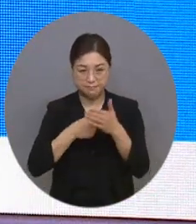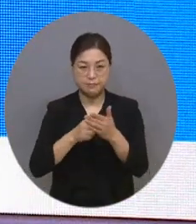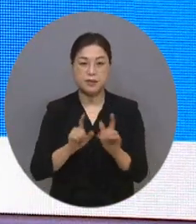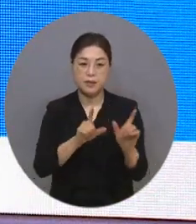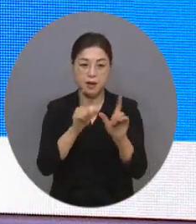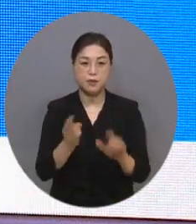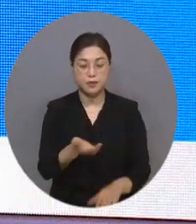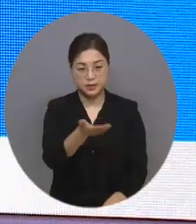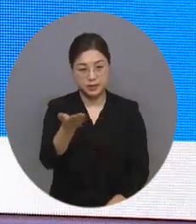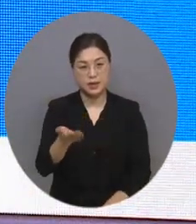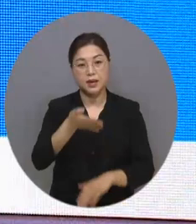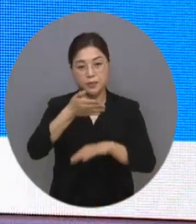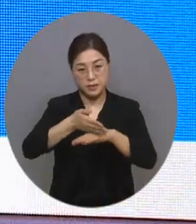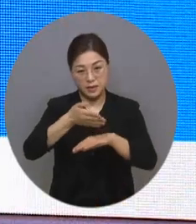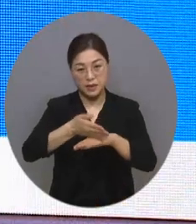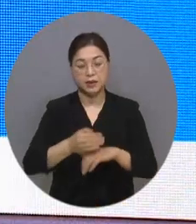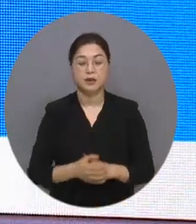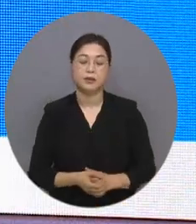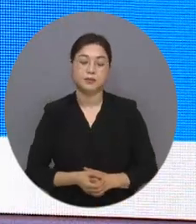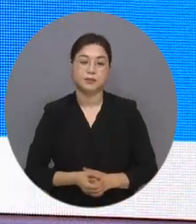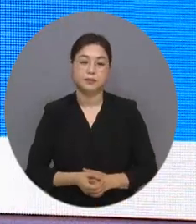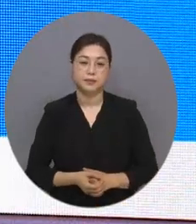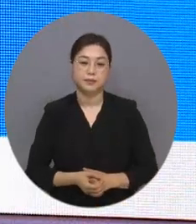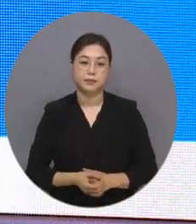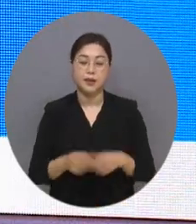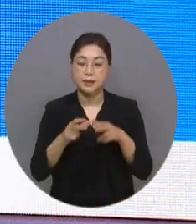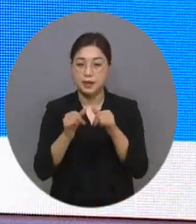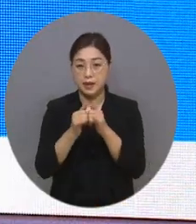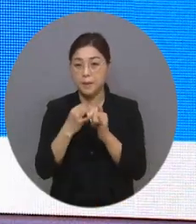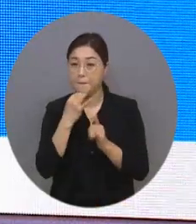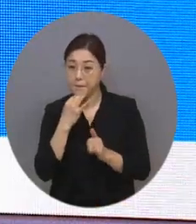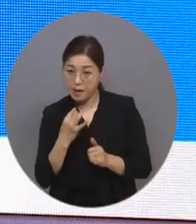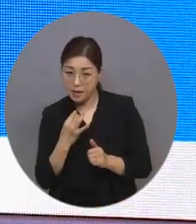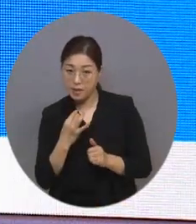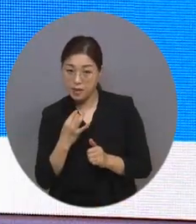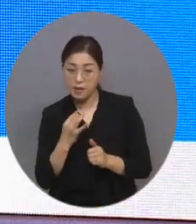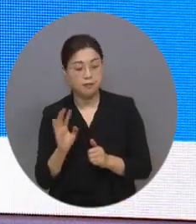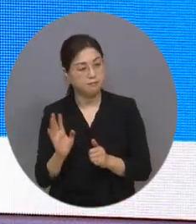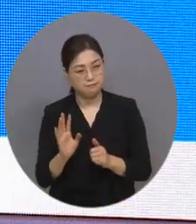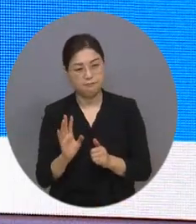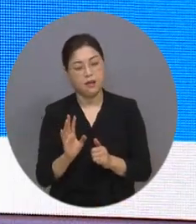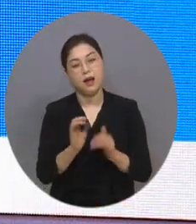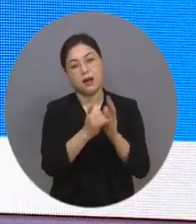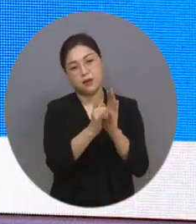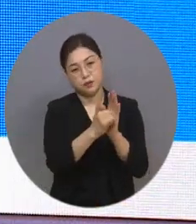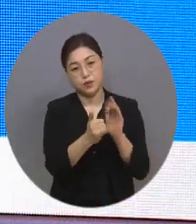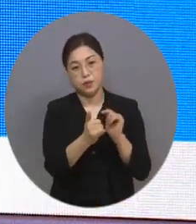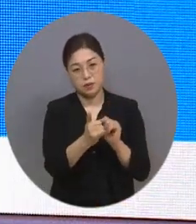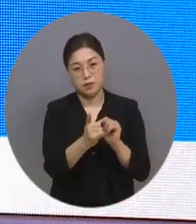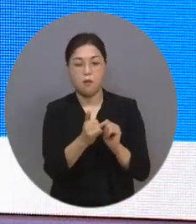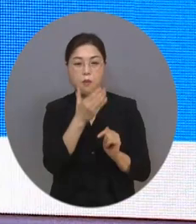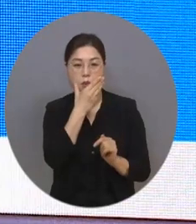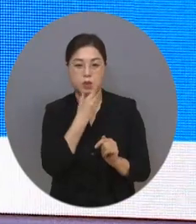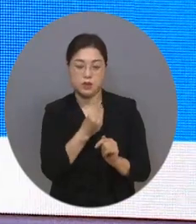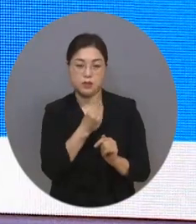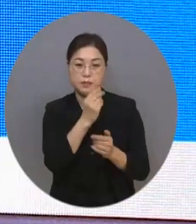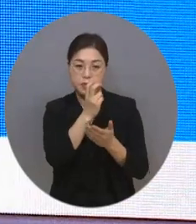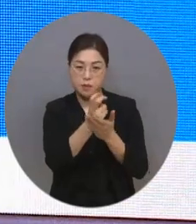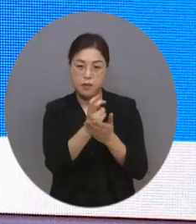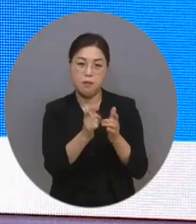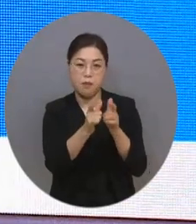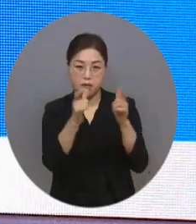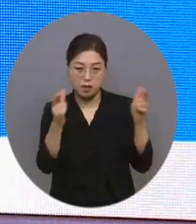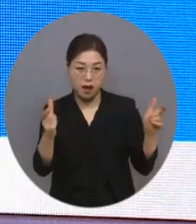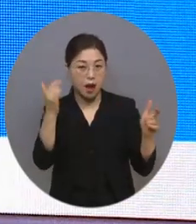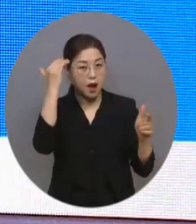한번 감사를 드립니다. 장애인 대상자뿐만 아니라 가족에게도 굉장히 복지제도가